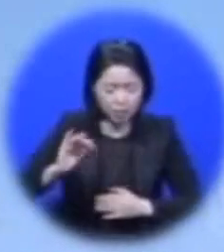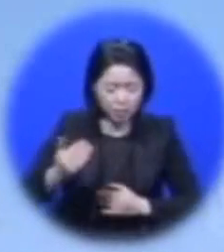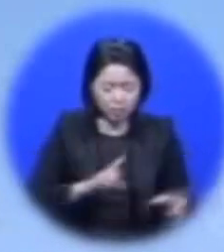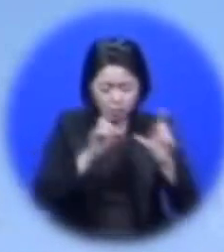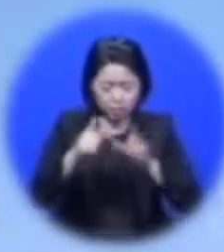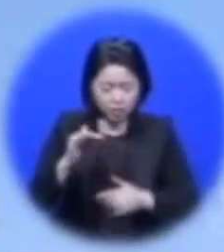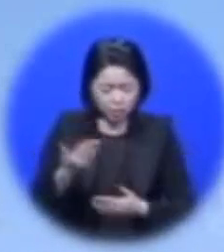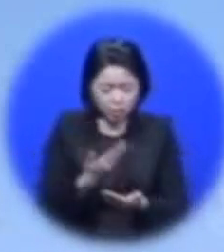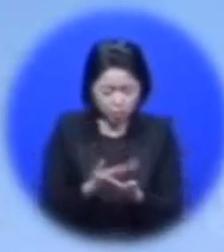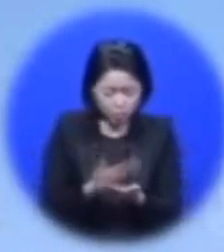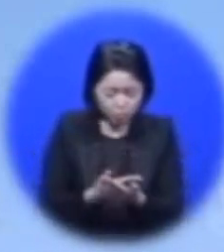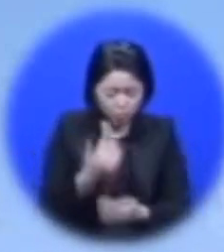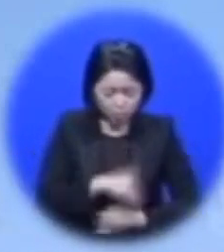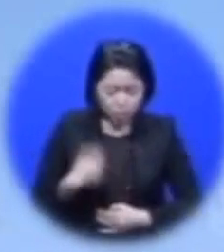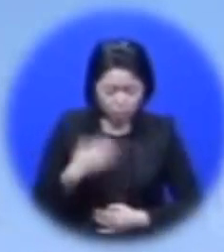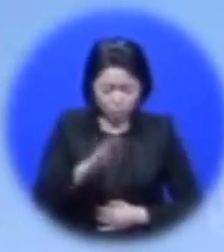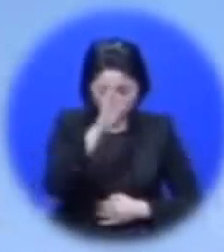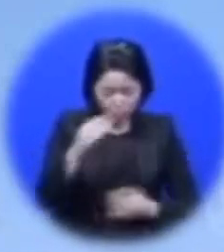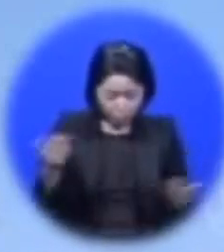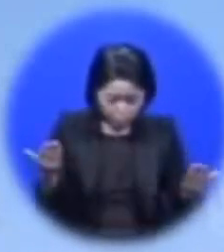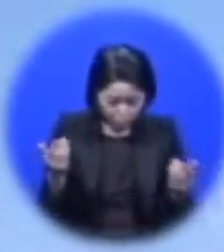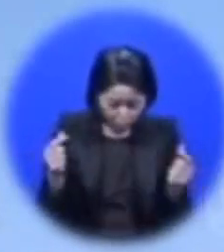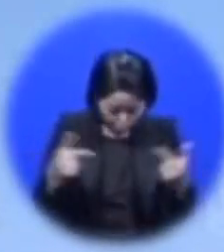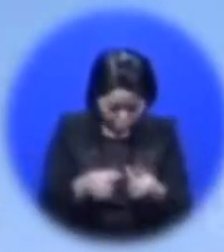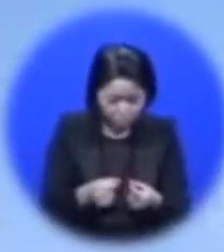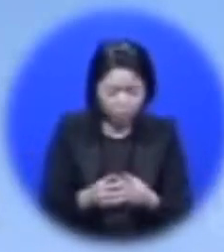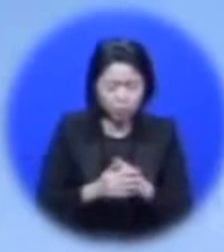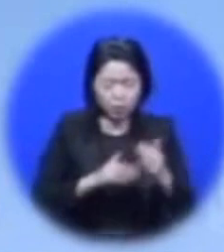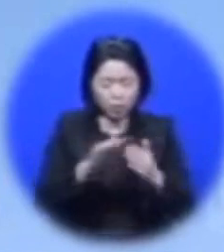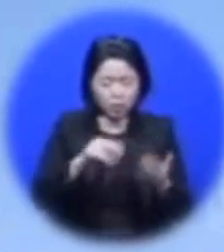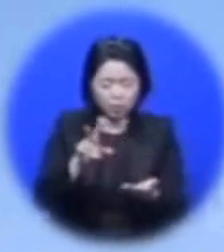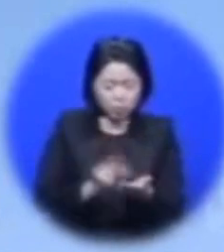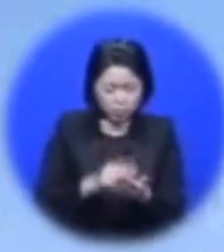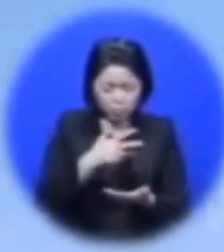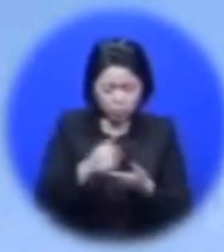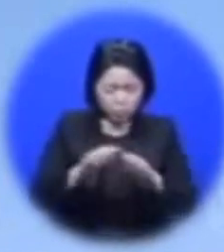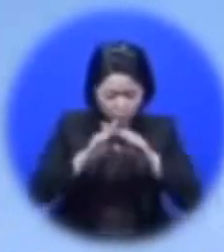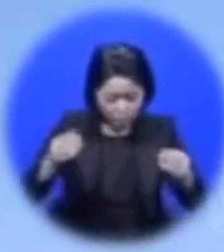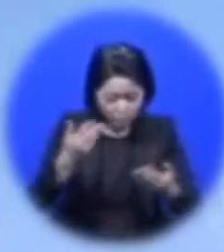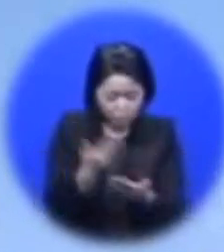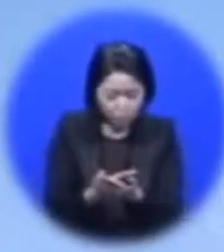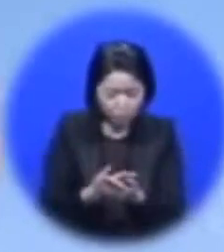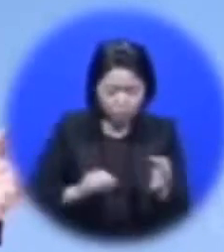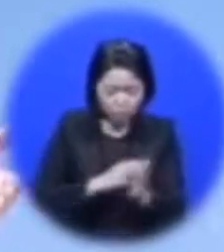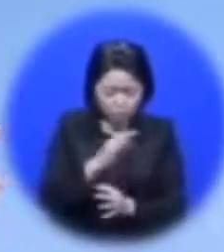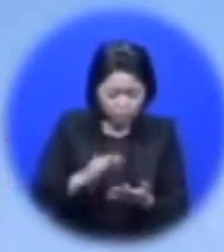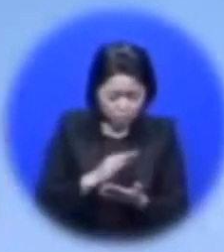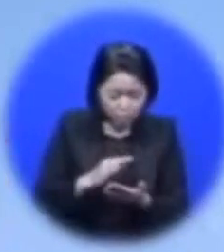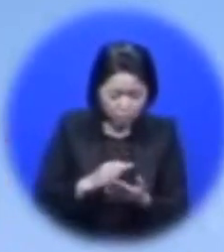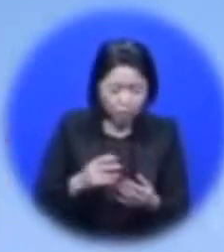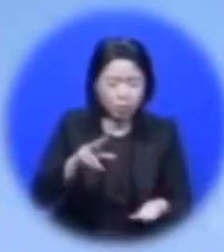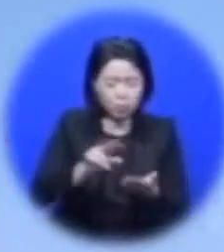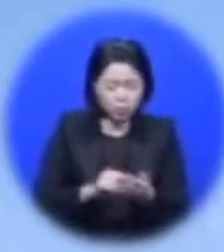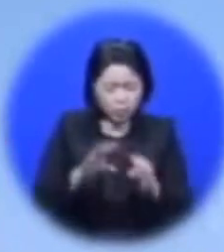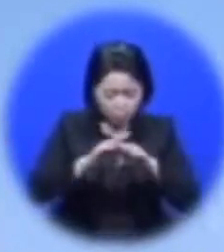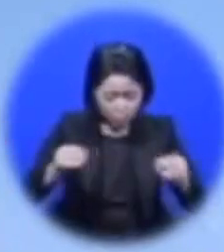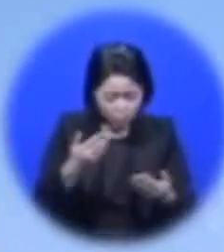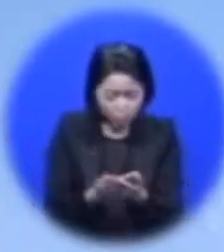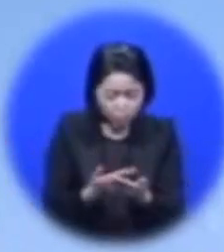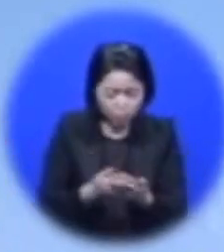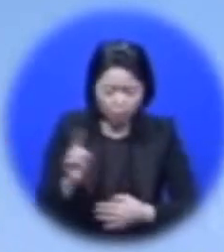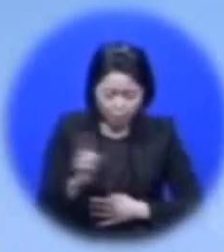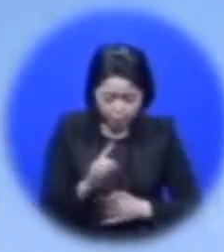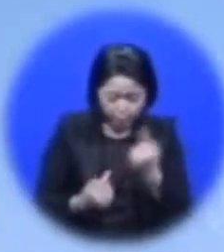하소서. 육신의 병도 고쳐주시고 가정의 문제도 주님이 해결해 주시고 재정의 문제도 주님이 풀어주시되